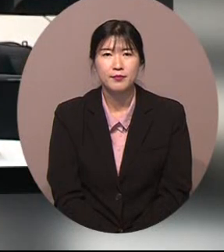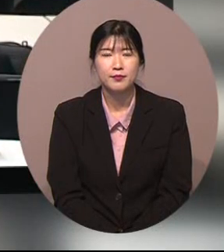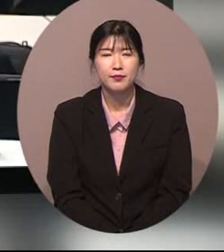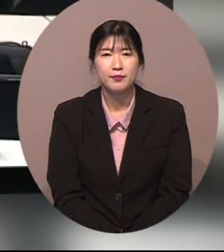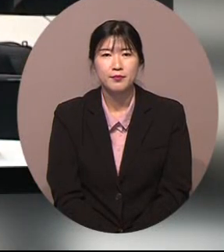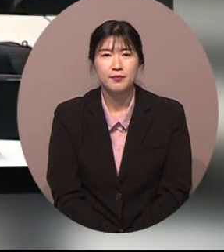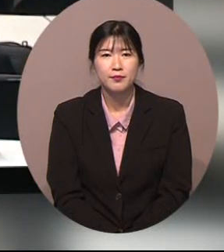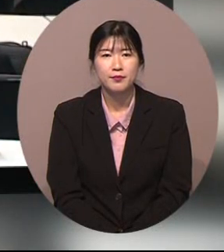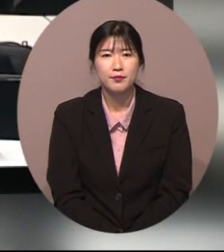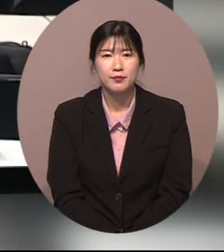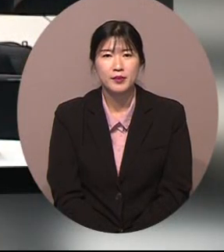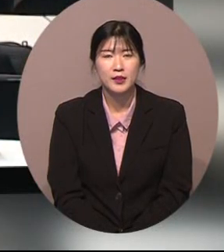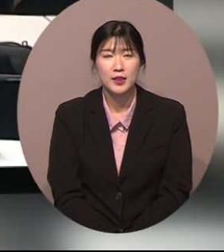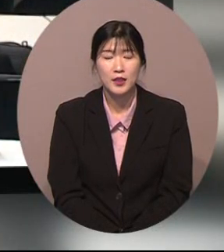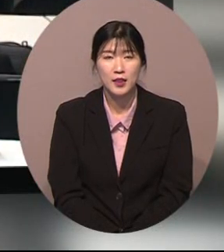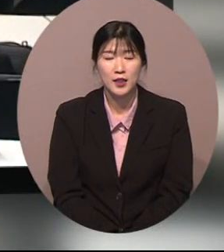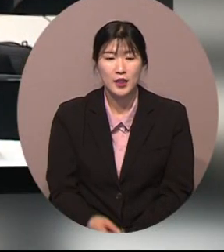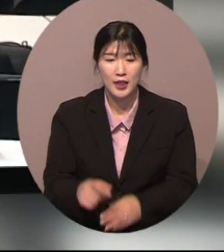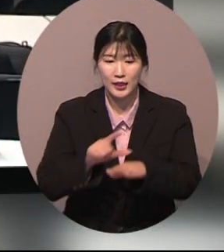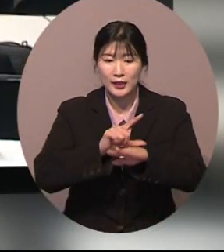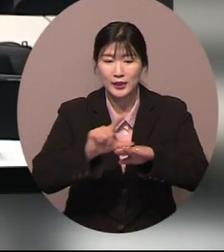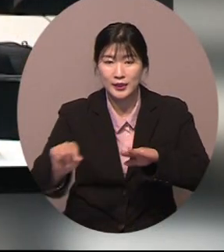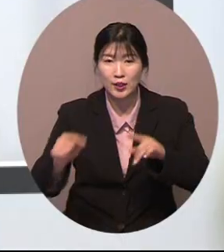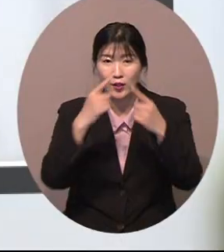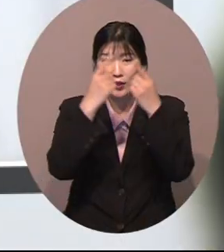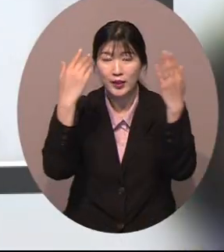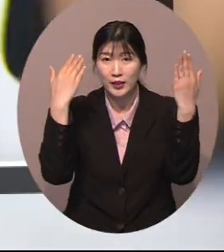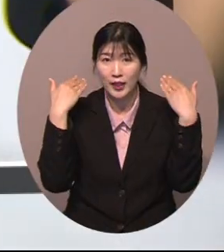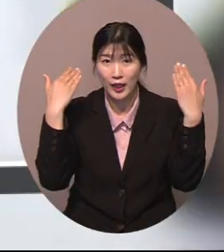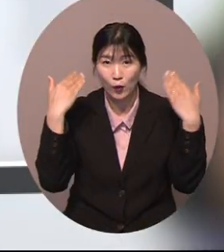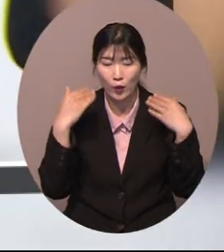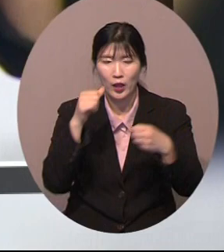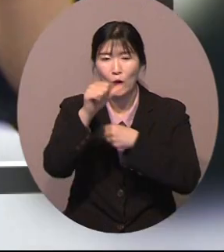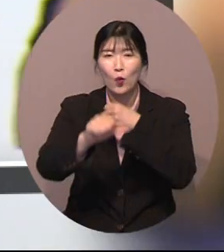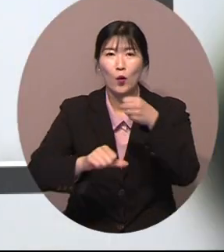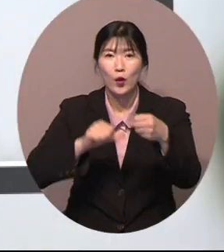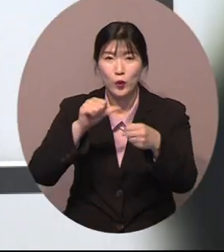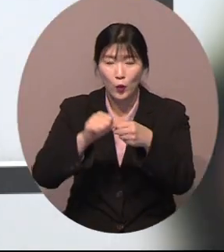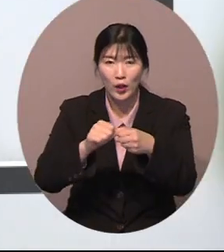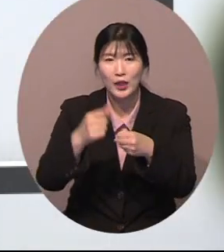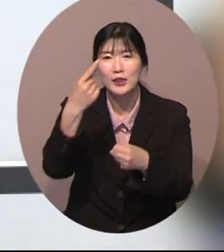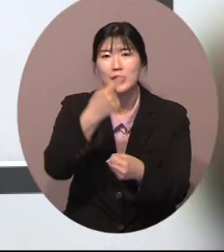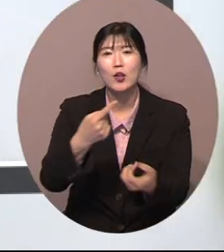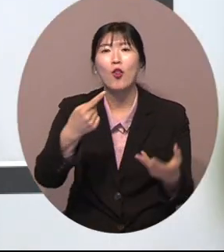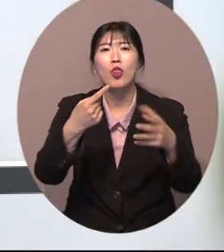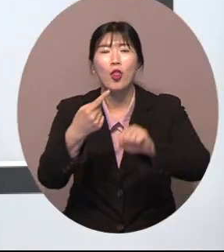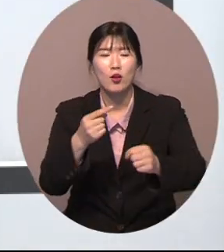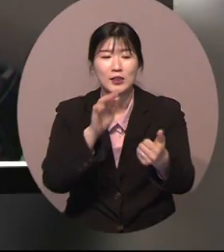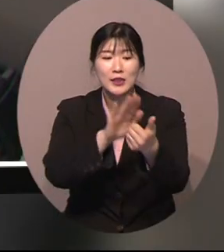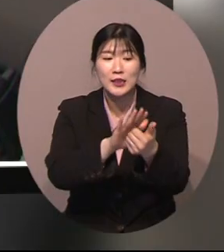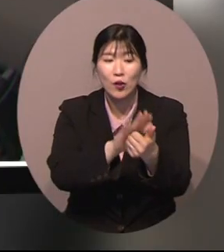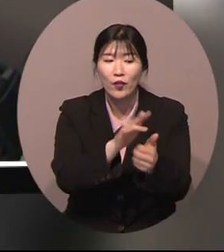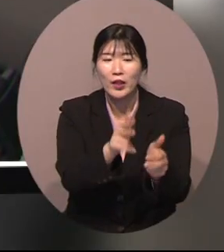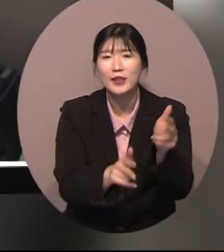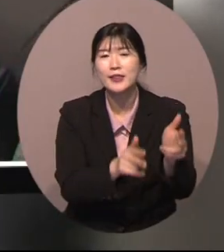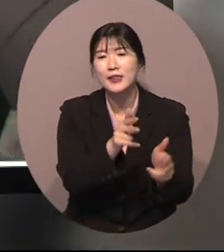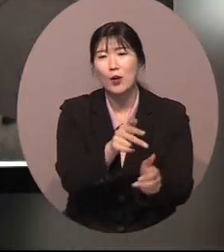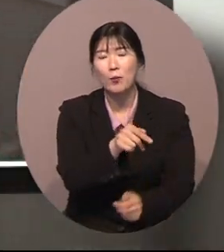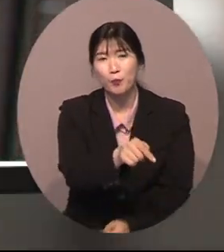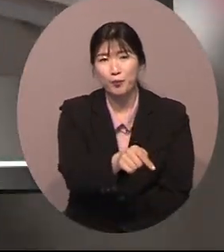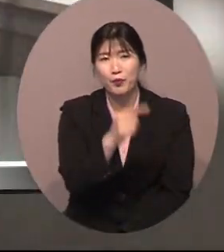기자입니다 경쟁력 있는 비수도권 대학에 5년 동안 억원을 지원하는 정부의 글로컬 대학사